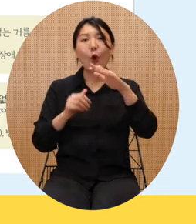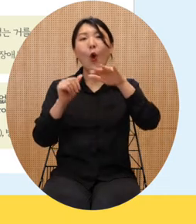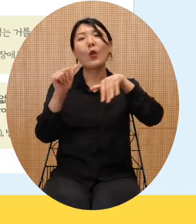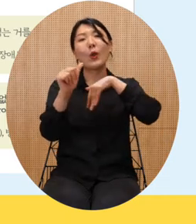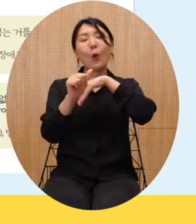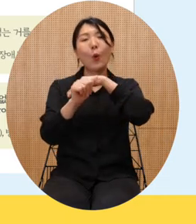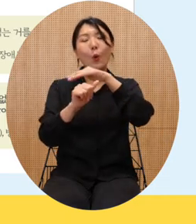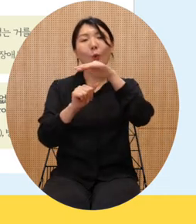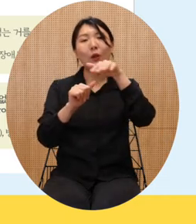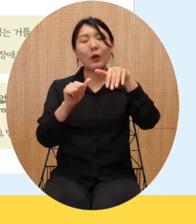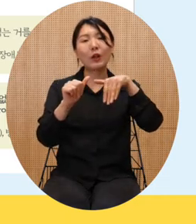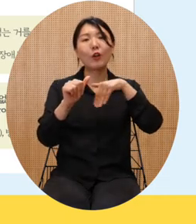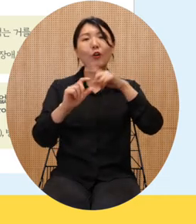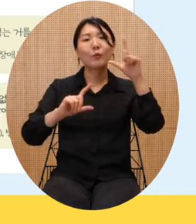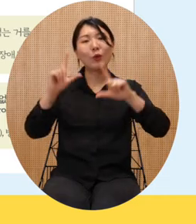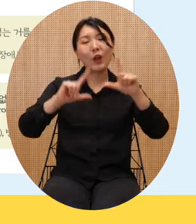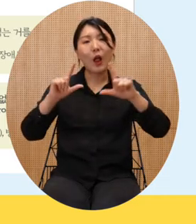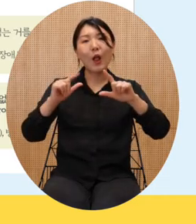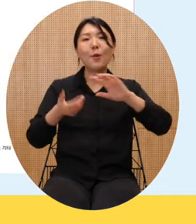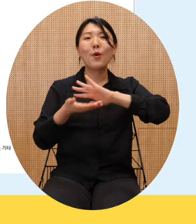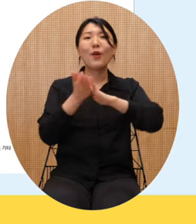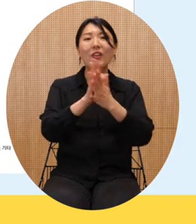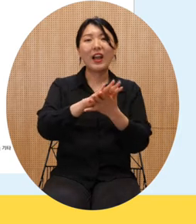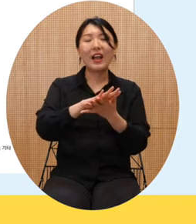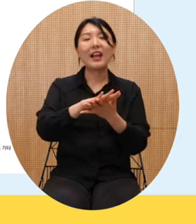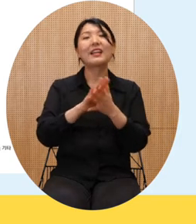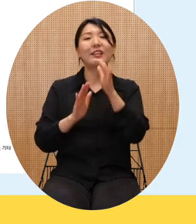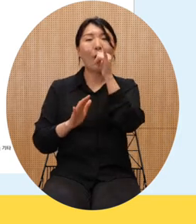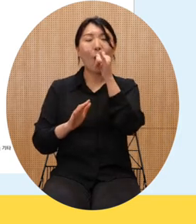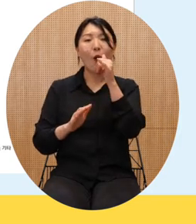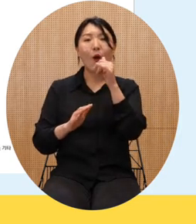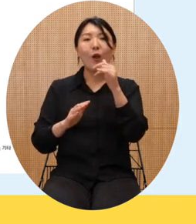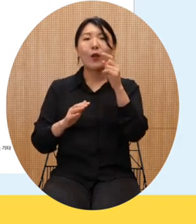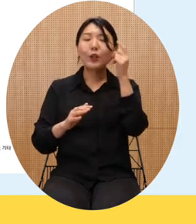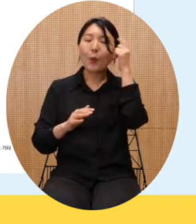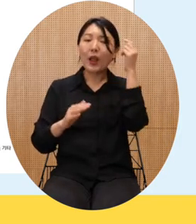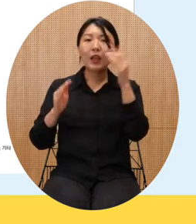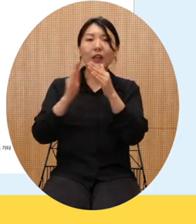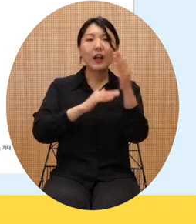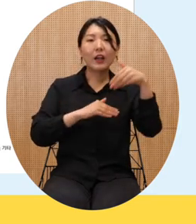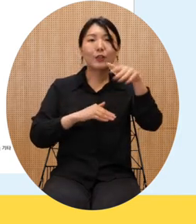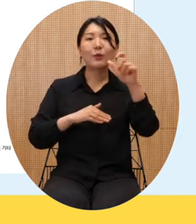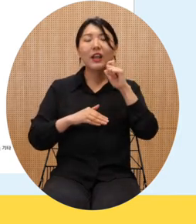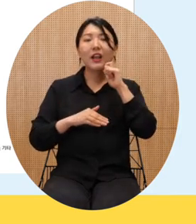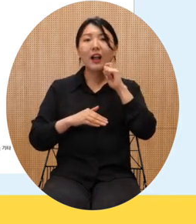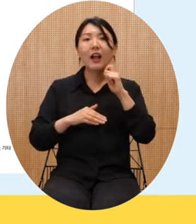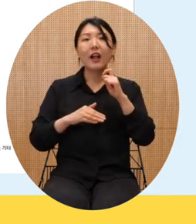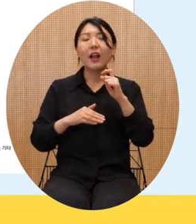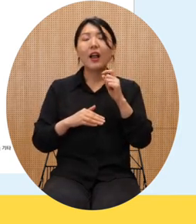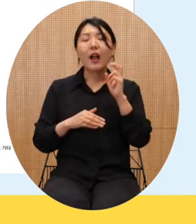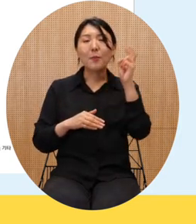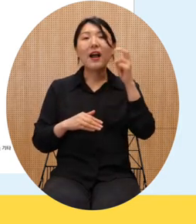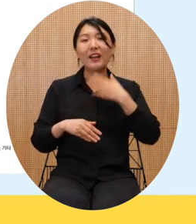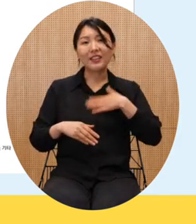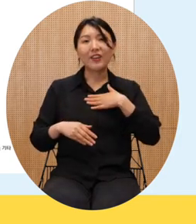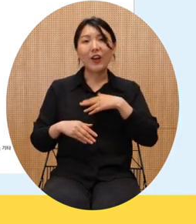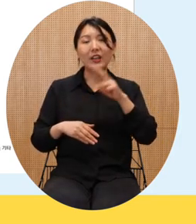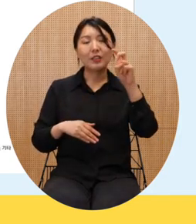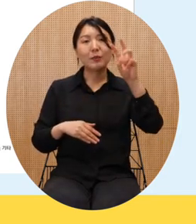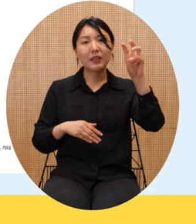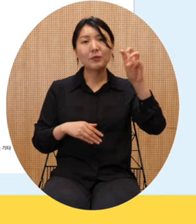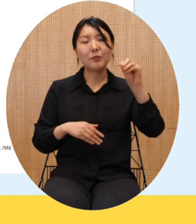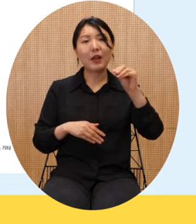분도 계시고 매우 큰 생활 변화를 예상하셨습니다. 그러면 왜 이주를 못하느냐와 관련해서는 이런